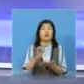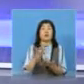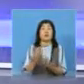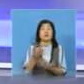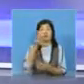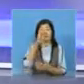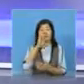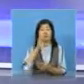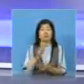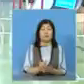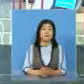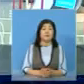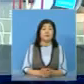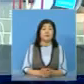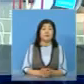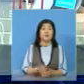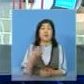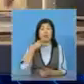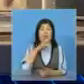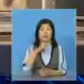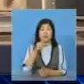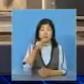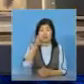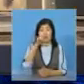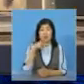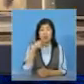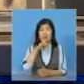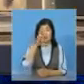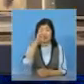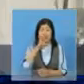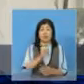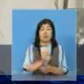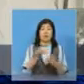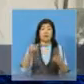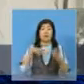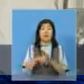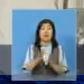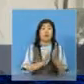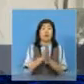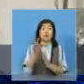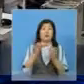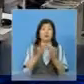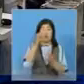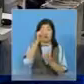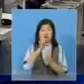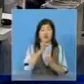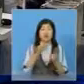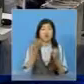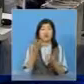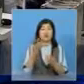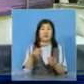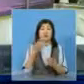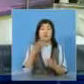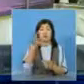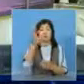государства. В этом году экономика страны демонстрирует неплохие результаты. Рост валового внутреннего продукта за 10 месяцев составил